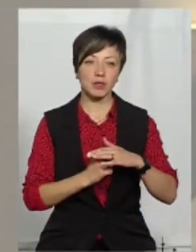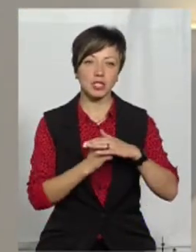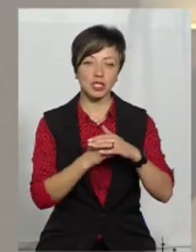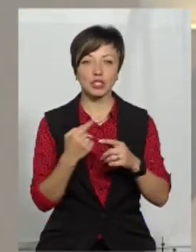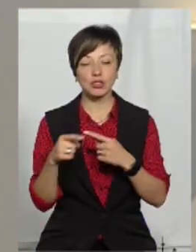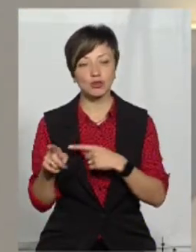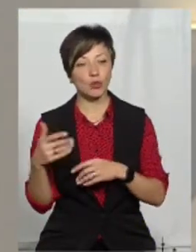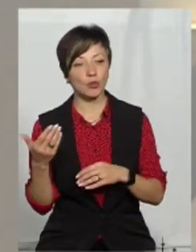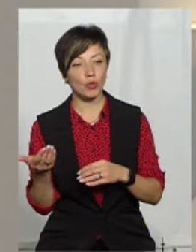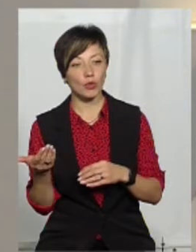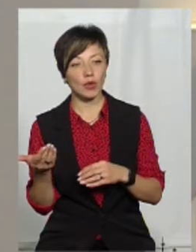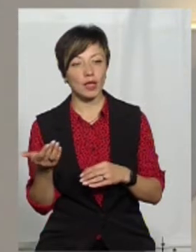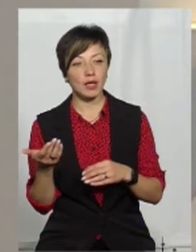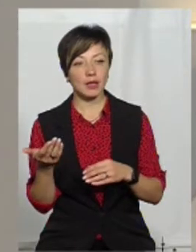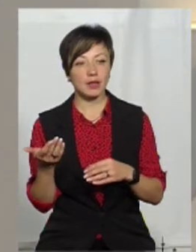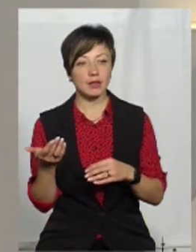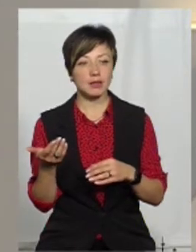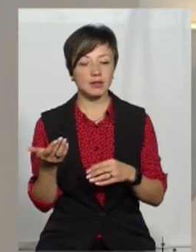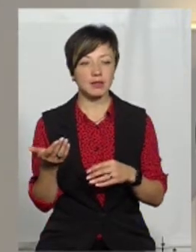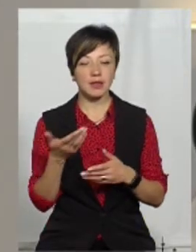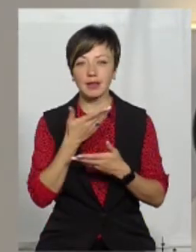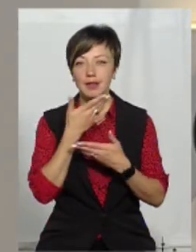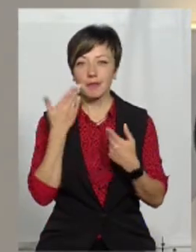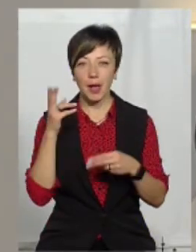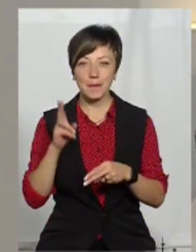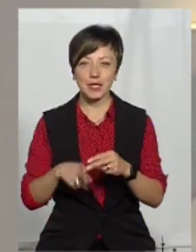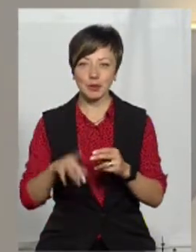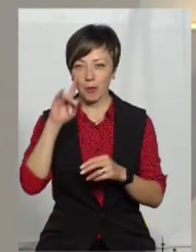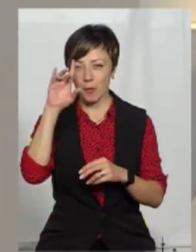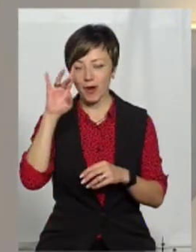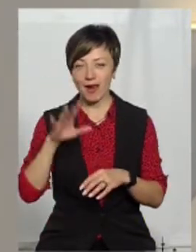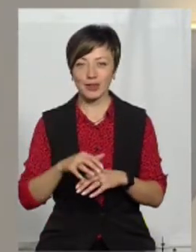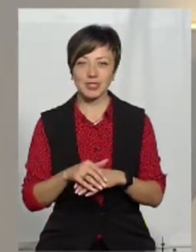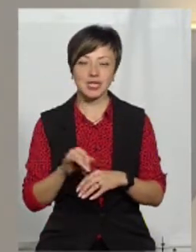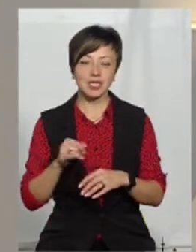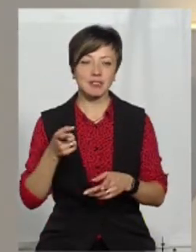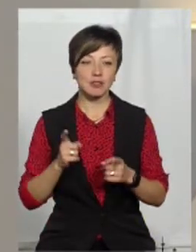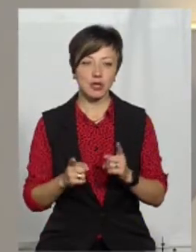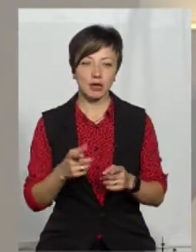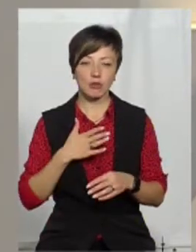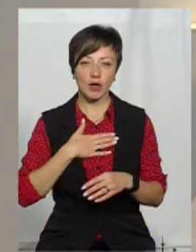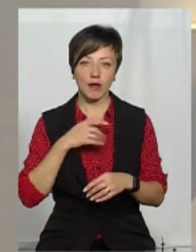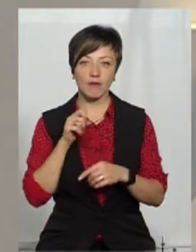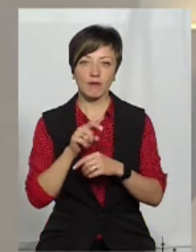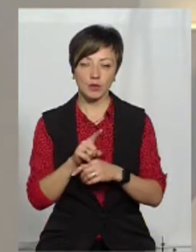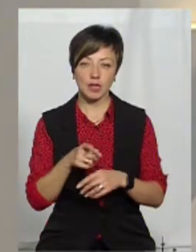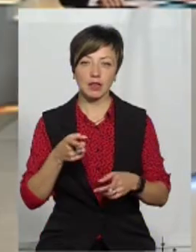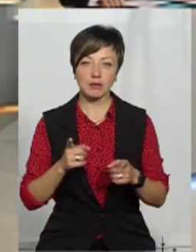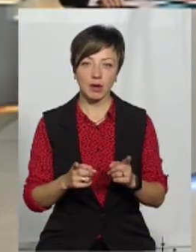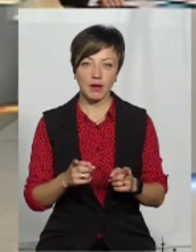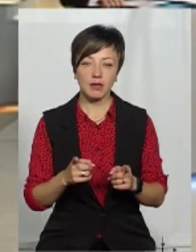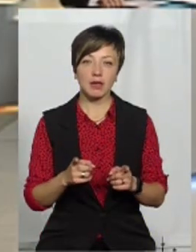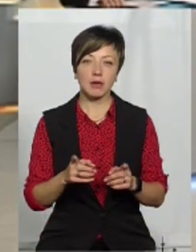популярна. З іншого боку, ну, немає межі популярності, як сказати відверто. І, звичайно, моя дійсно функція і місія,